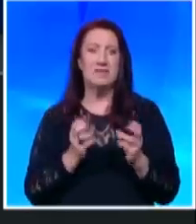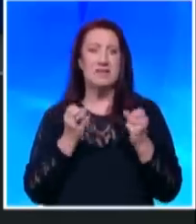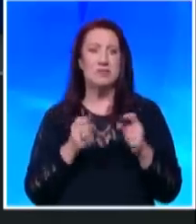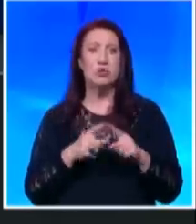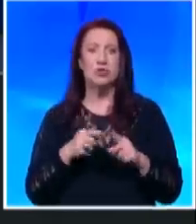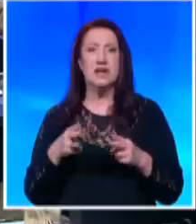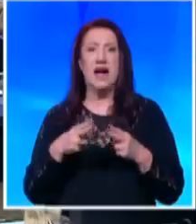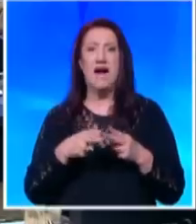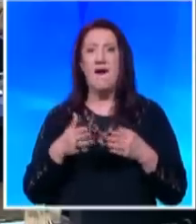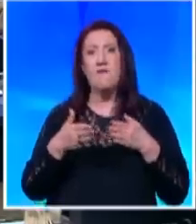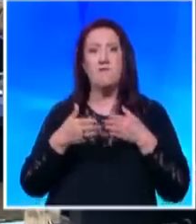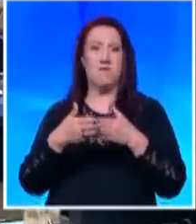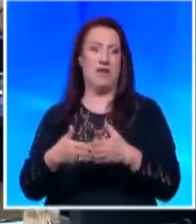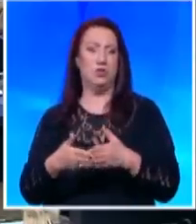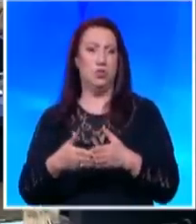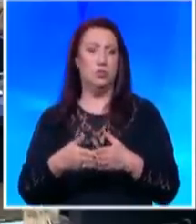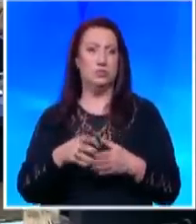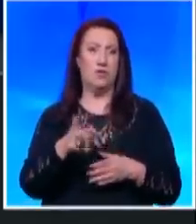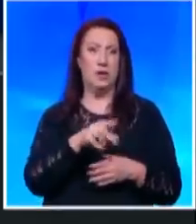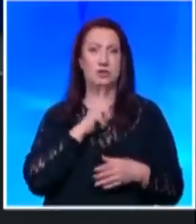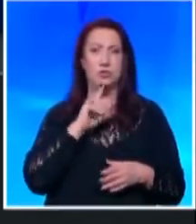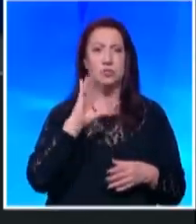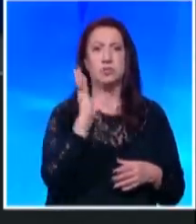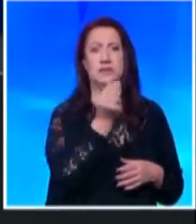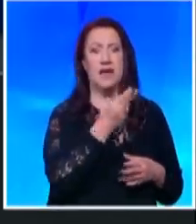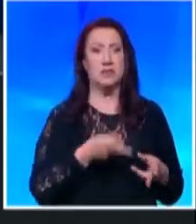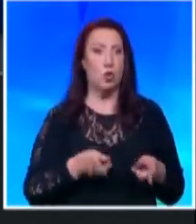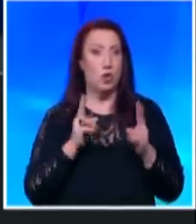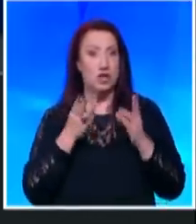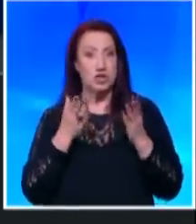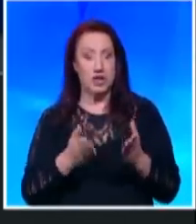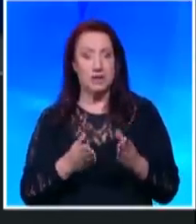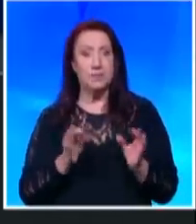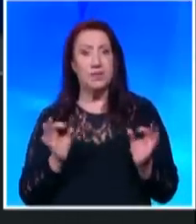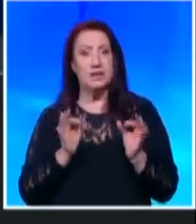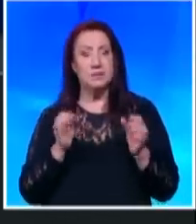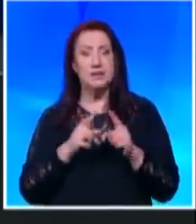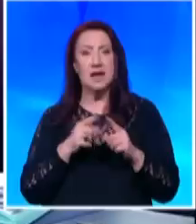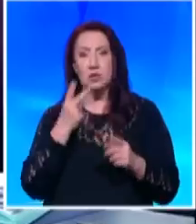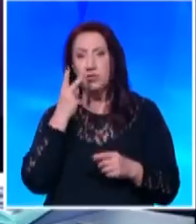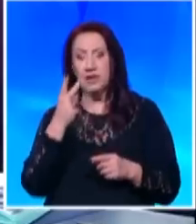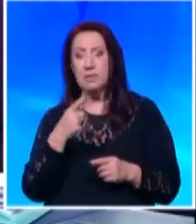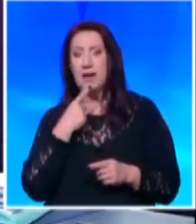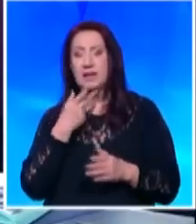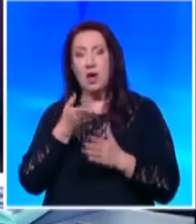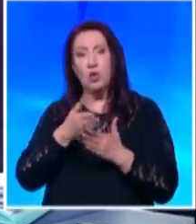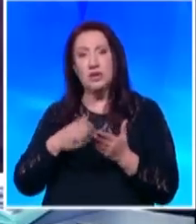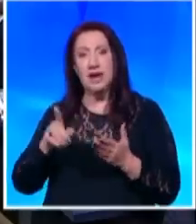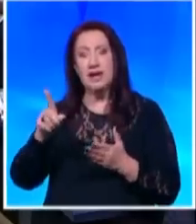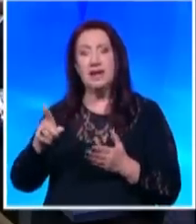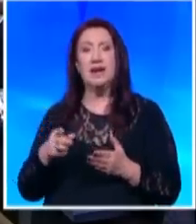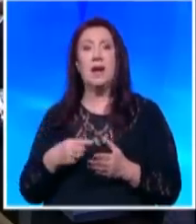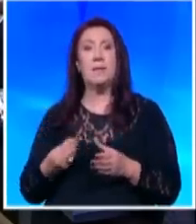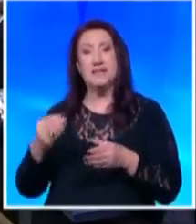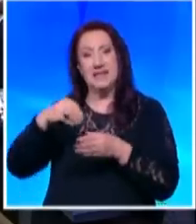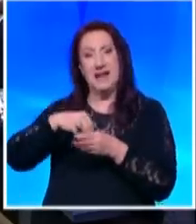сегашните условия за единодушие. Специално внимание отдели на присъединяването към Съюза на държавите от Западните